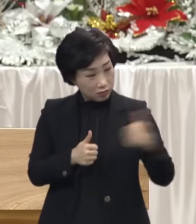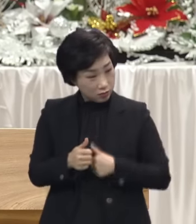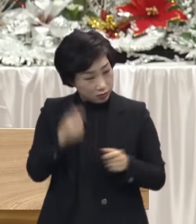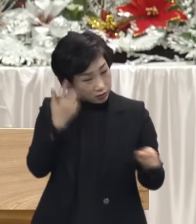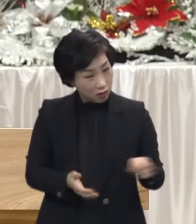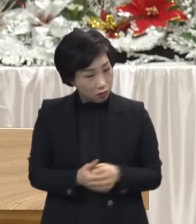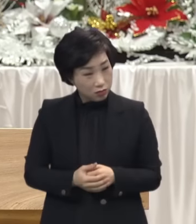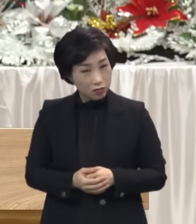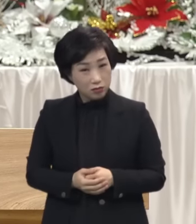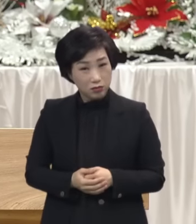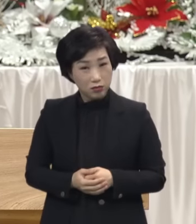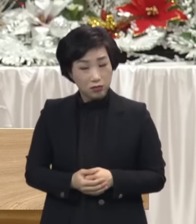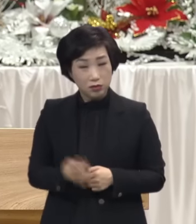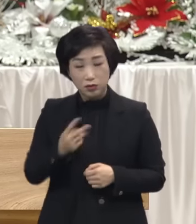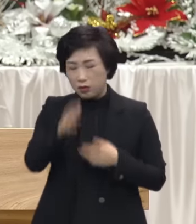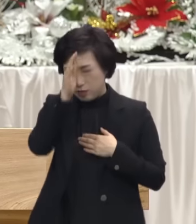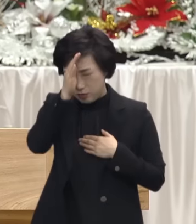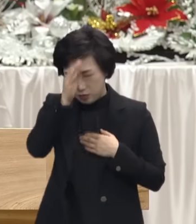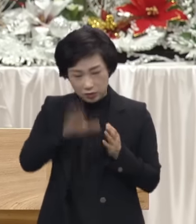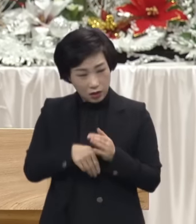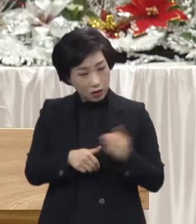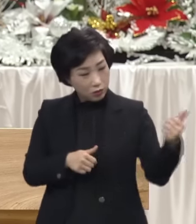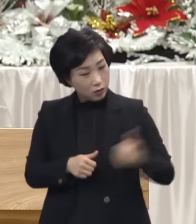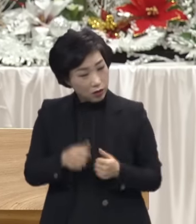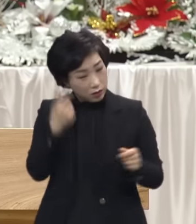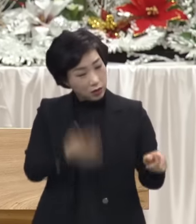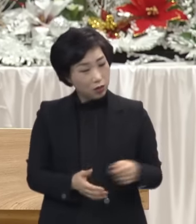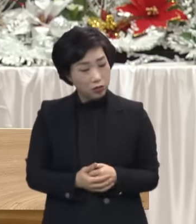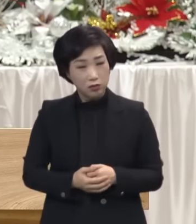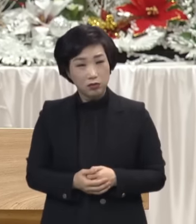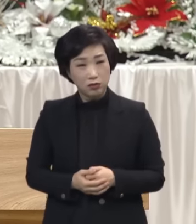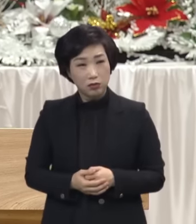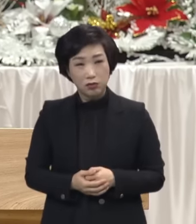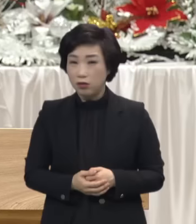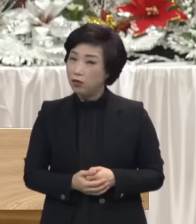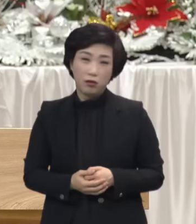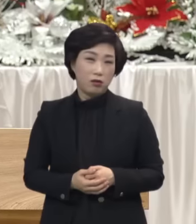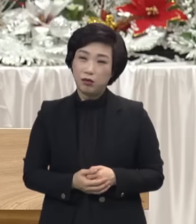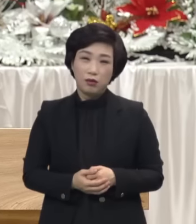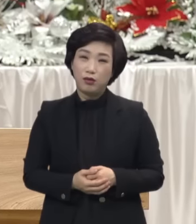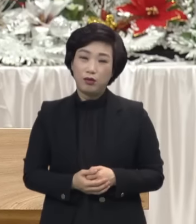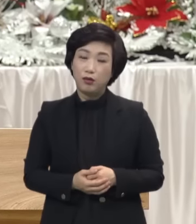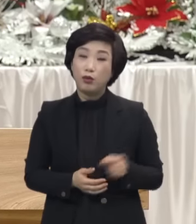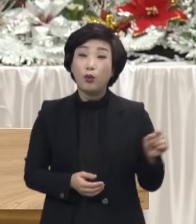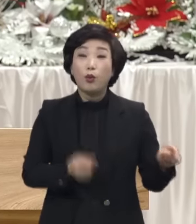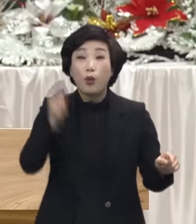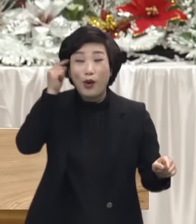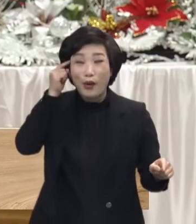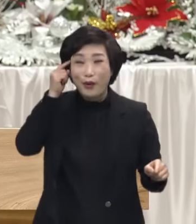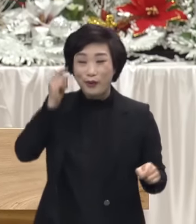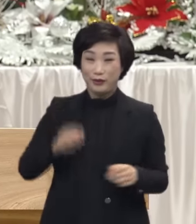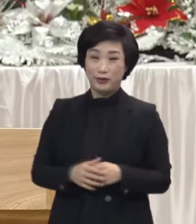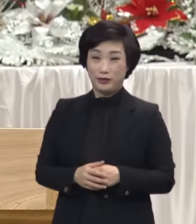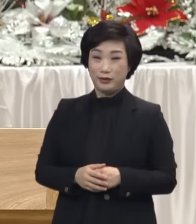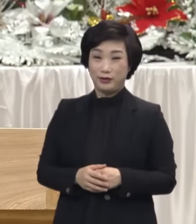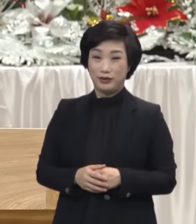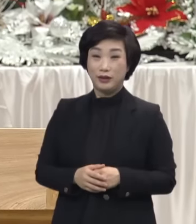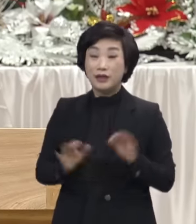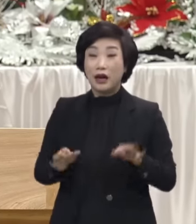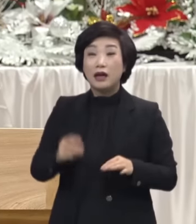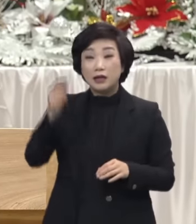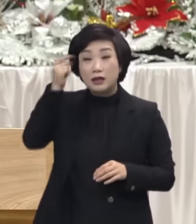쳐다나봤더냐? 내가 병들었을 때 와보지도 않았어? 왜? 내 마음속에